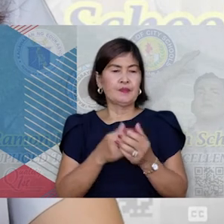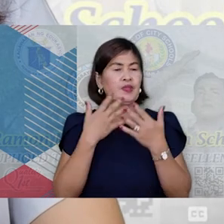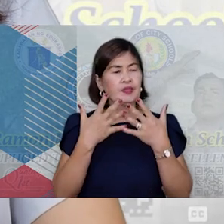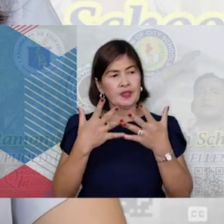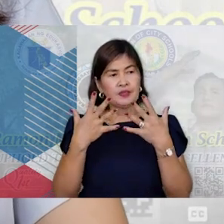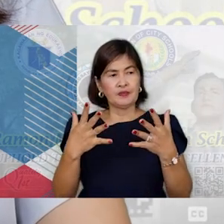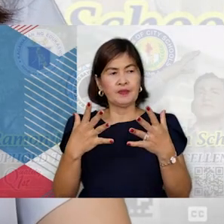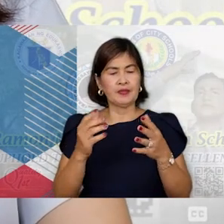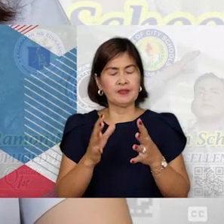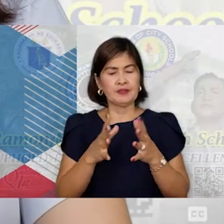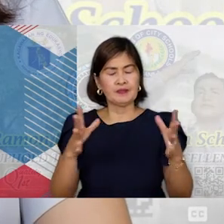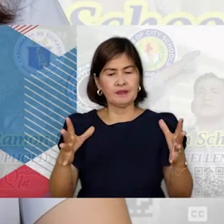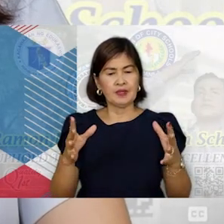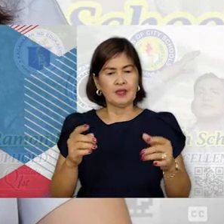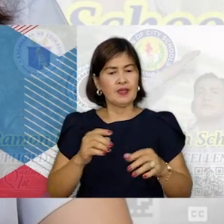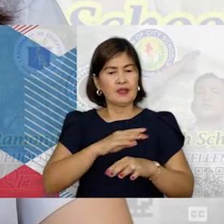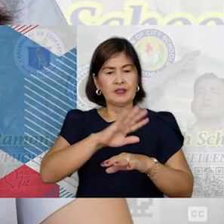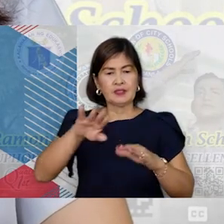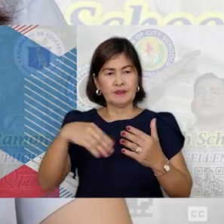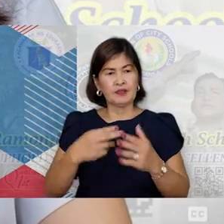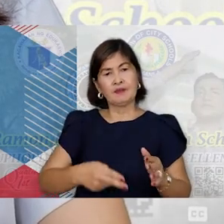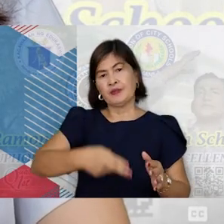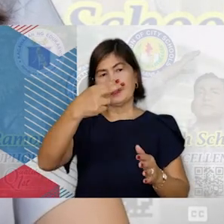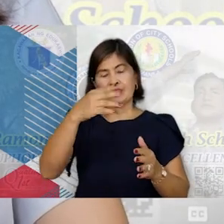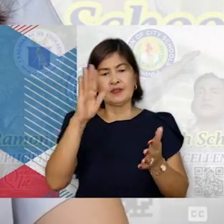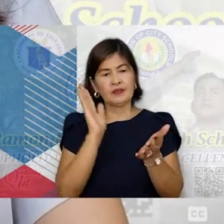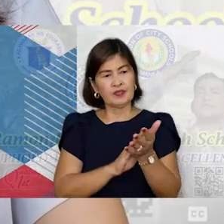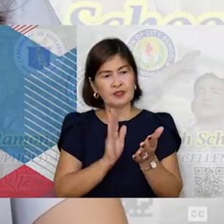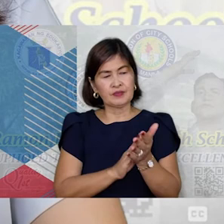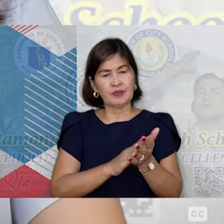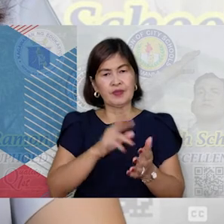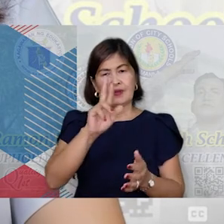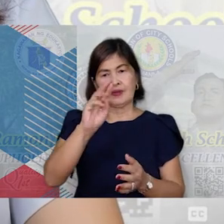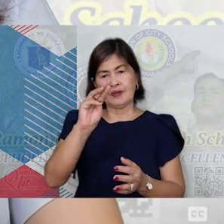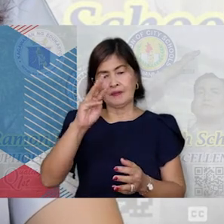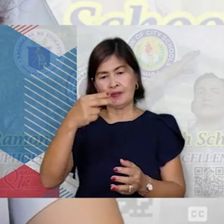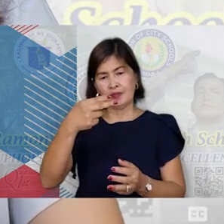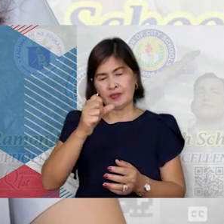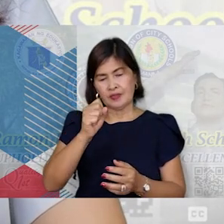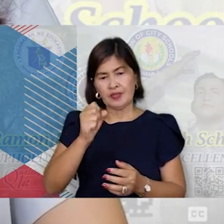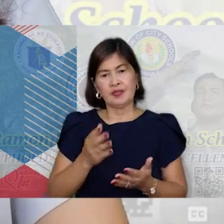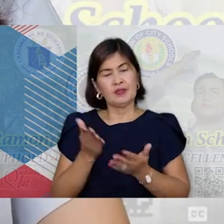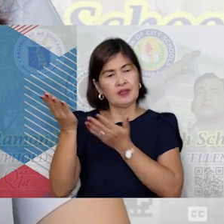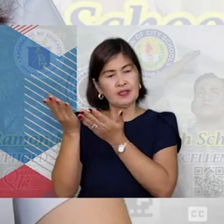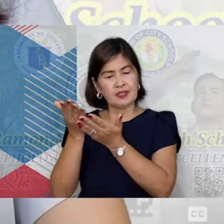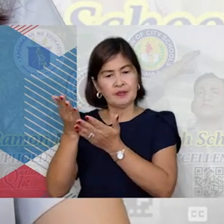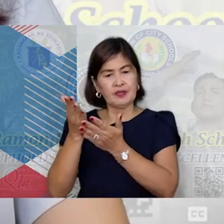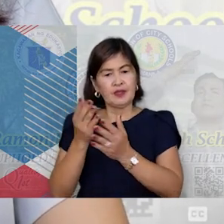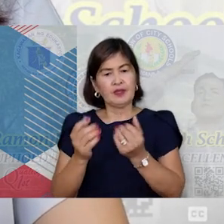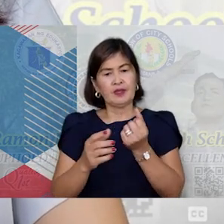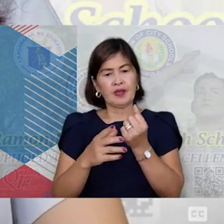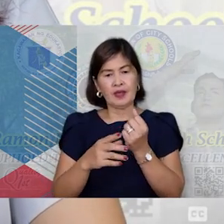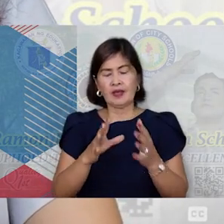Maraming salamat po sa mataas na paaralang Ramon Magsaysay, na nagsilbing kanlungan